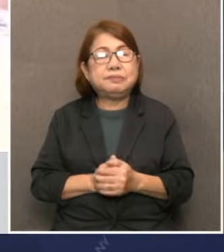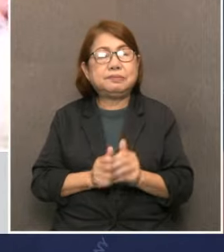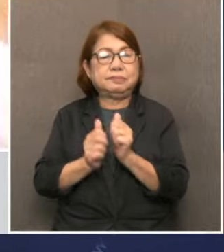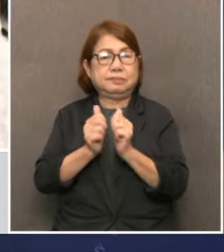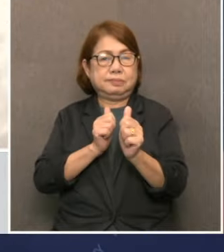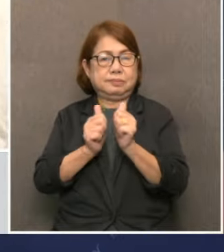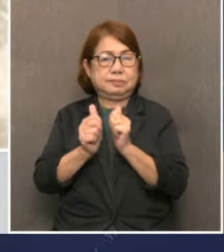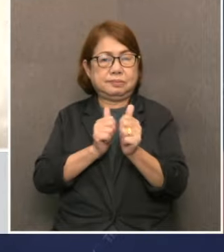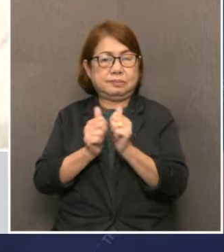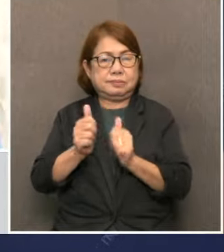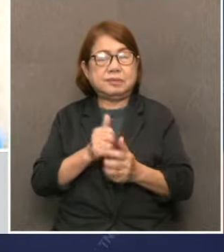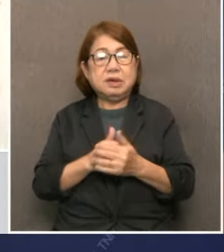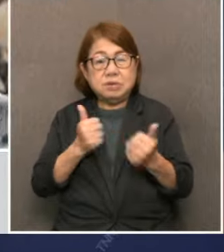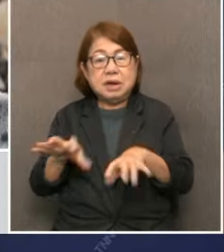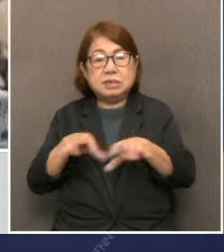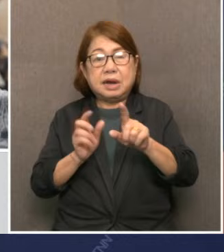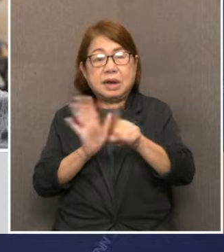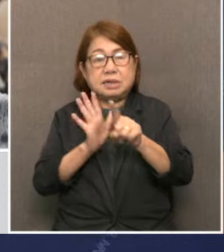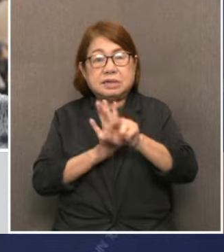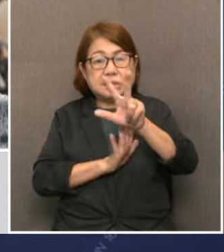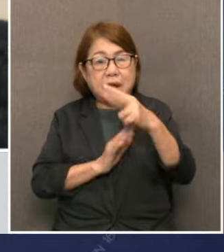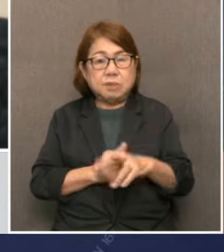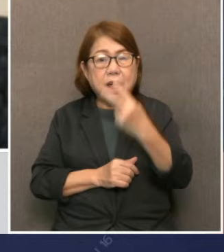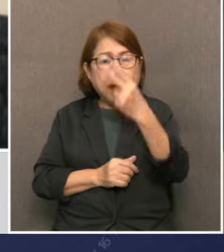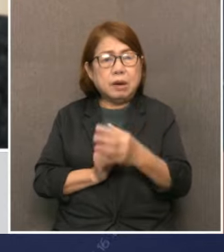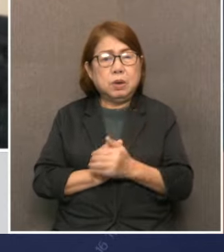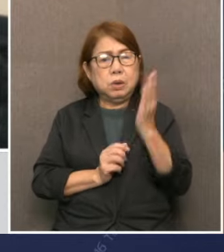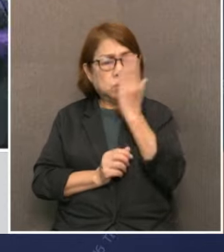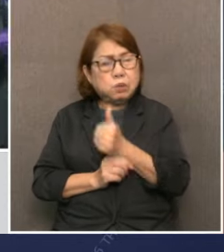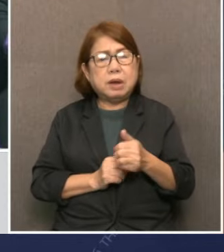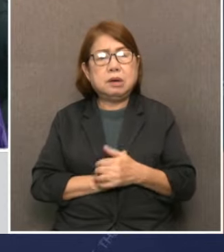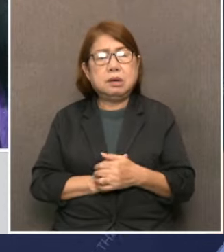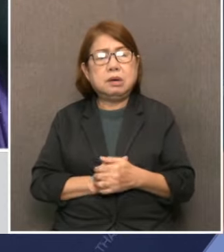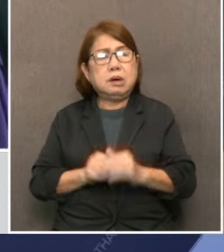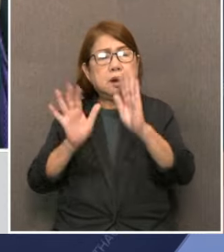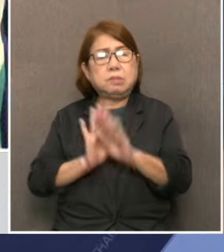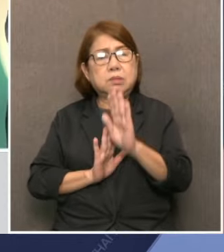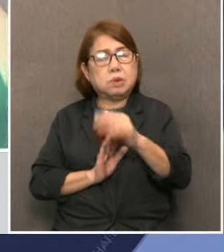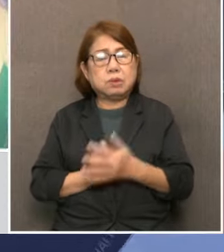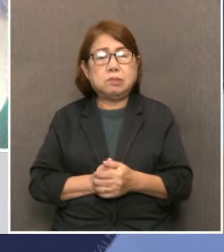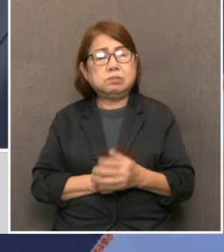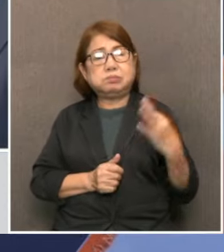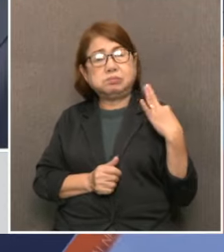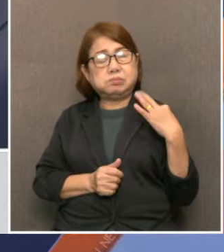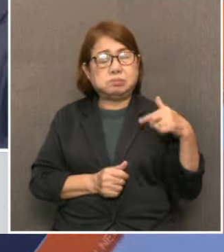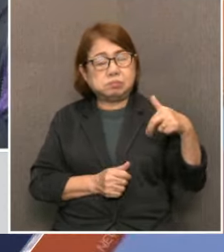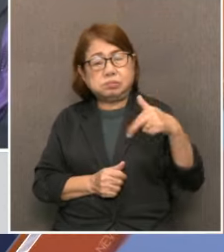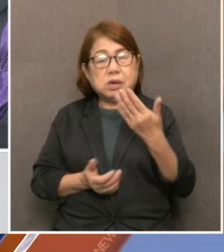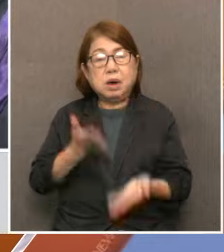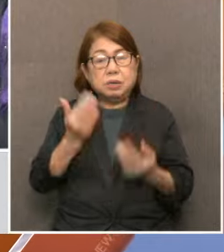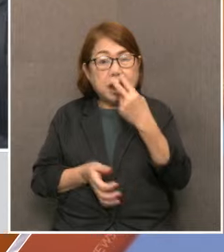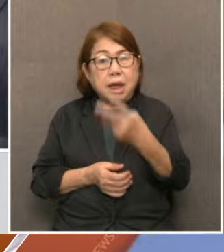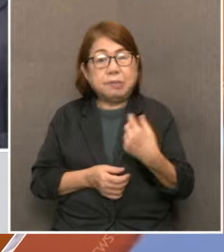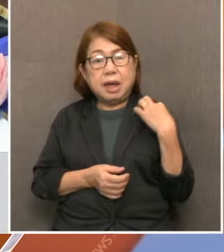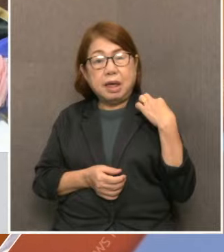ที่ตอนนี้เราจัดออกมาเป็นครั้งที่ 3แล้วมันกลายเป็นสุภาพก็สนุกแล้วอมันเป็นการแข่งขันPerformanceบนเวทีเหมือนเอางี้ดีกว่าถ้าคุณเห็นการประกวดบน